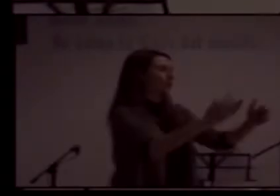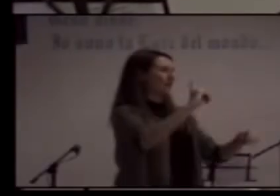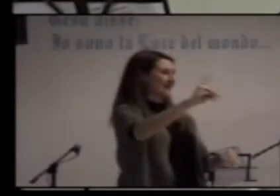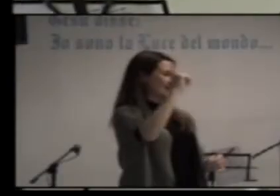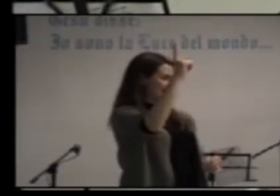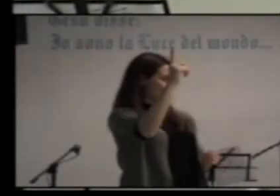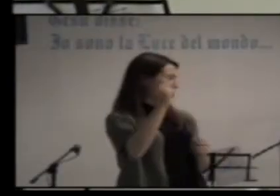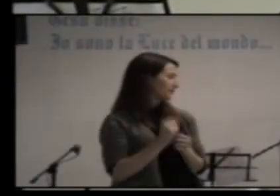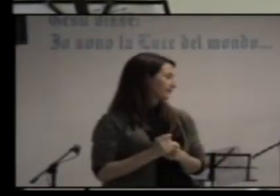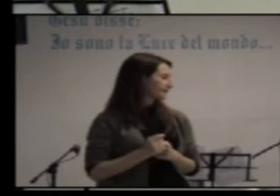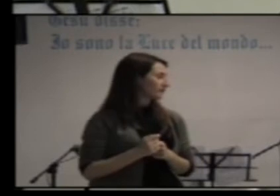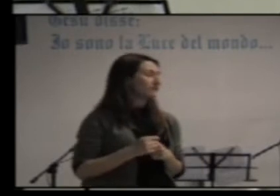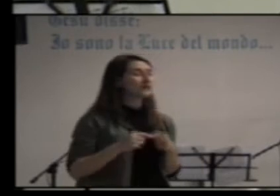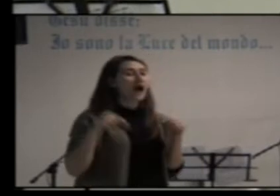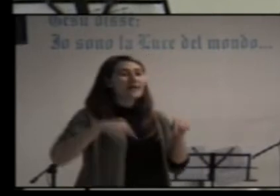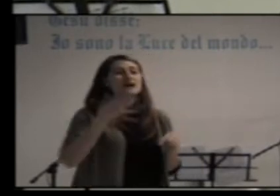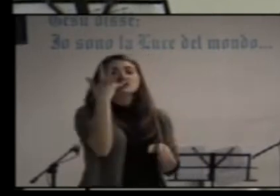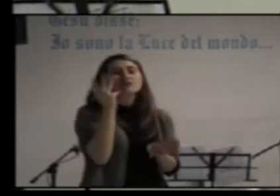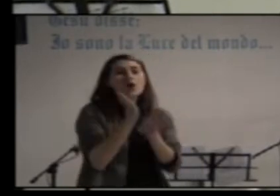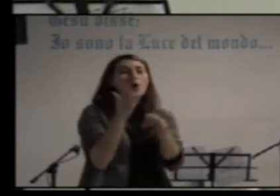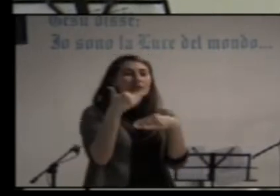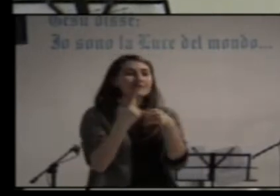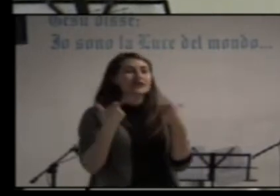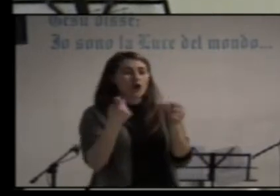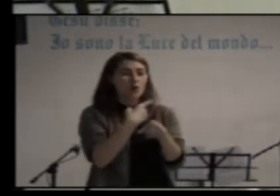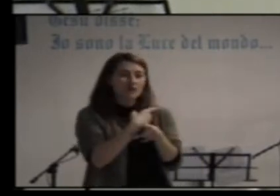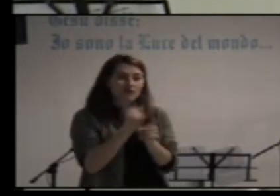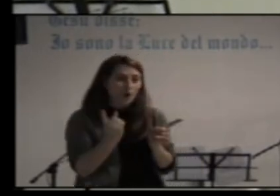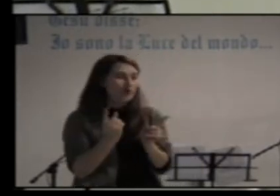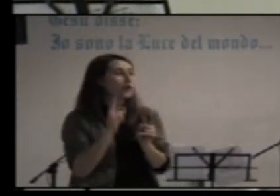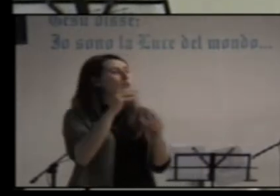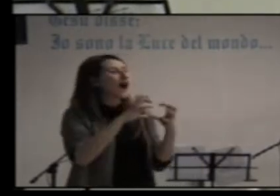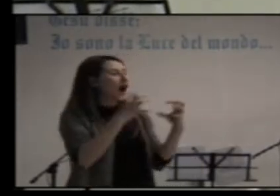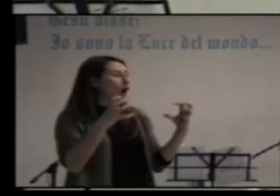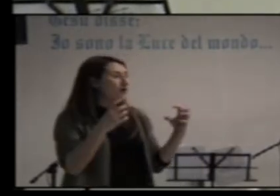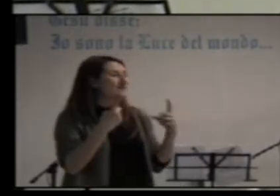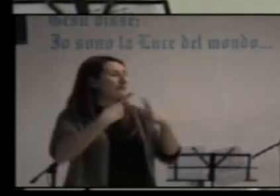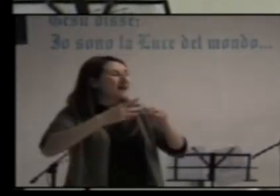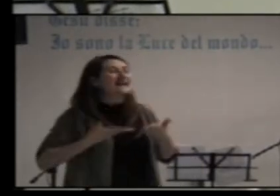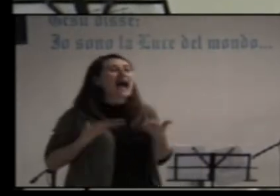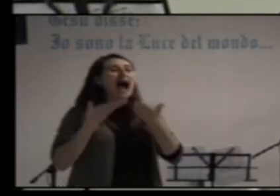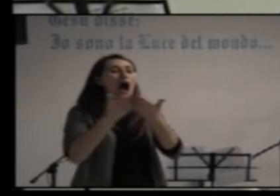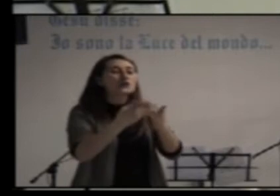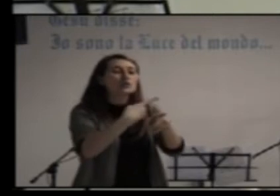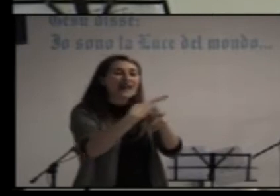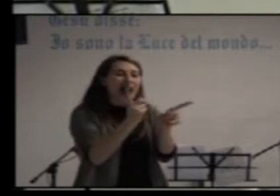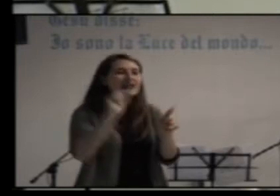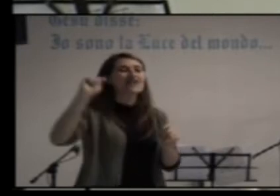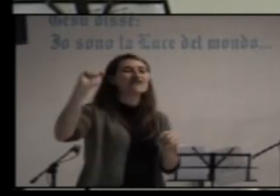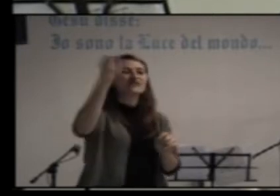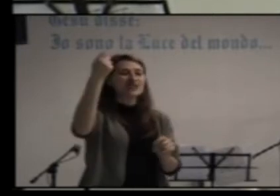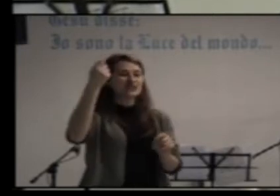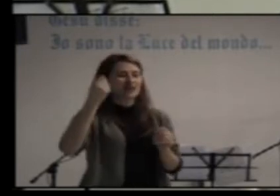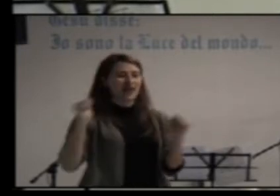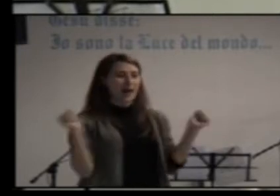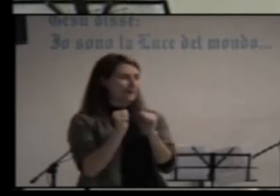Ora, quello che voglio condividere con voi è qualcosa che io credo vi aiuterà a vincere questa paura. È qualcosa che ha toccato